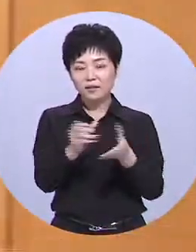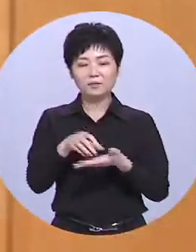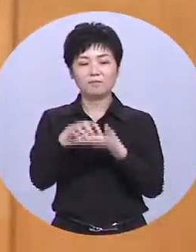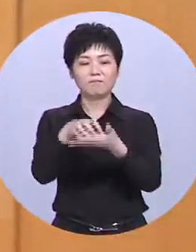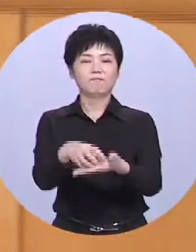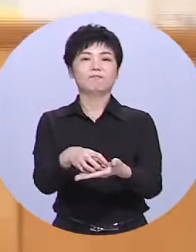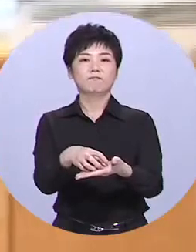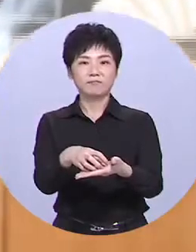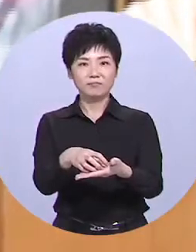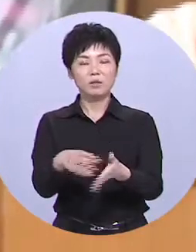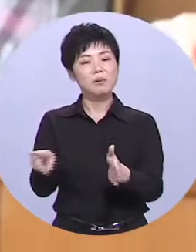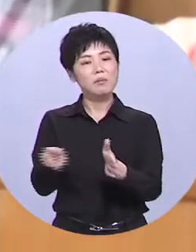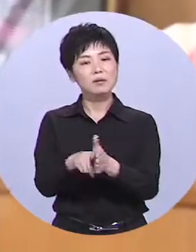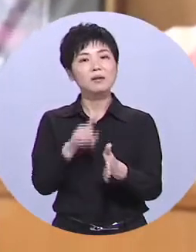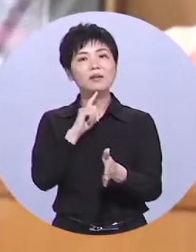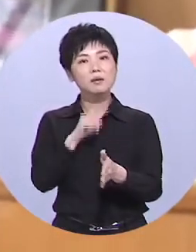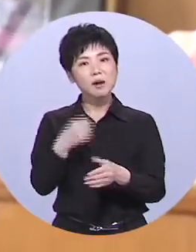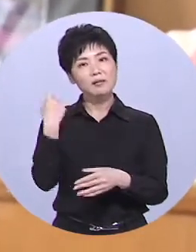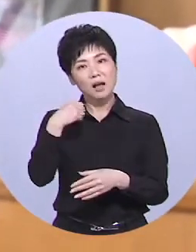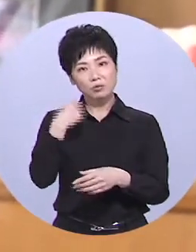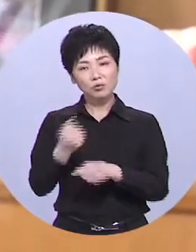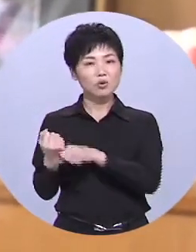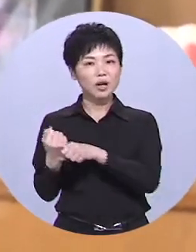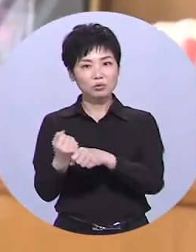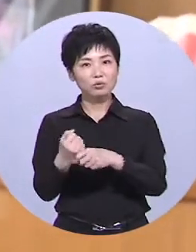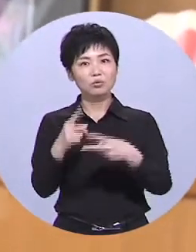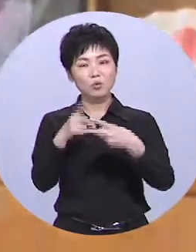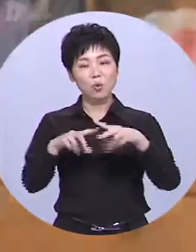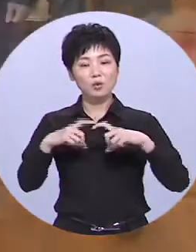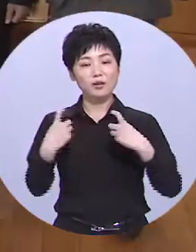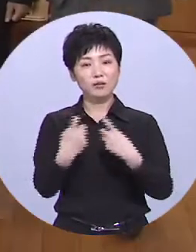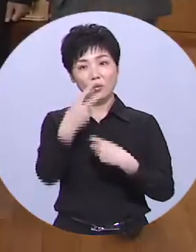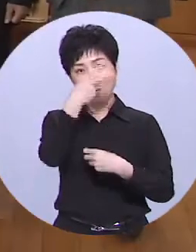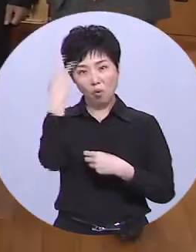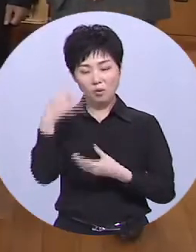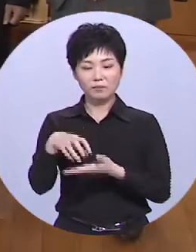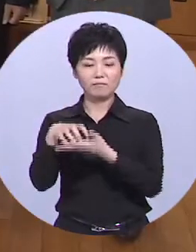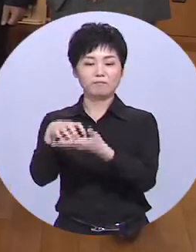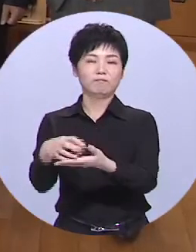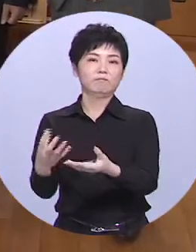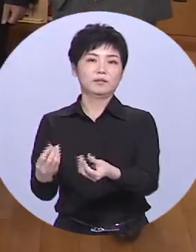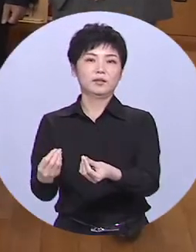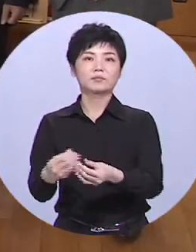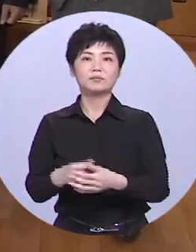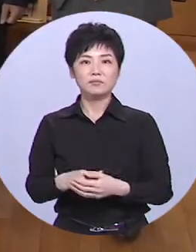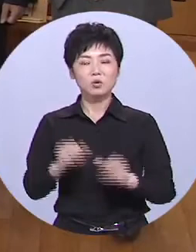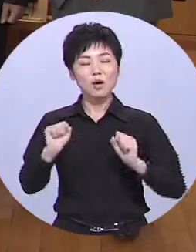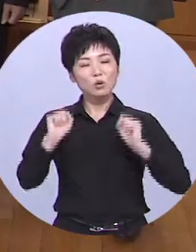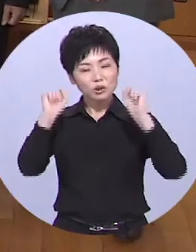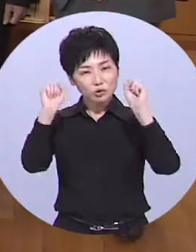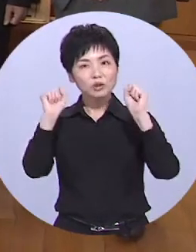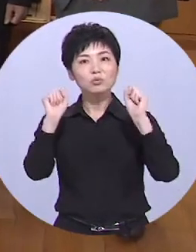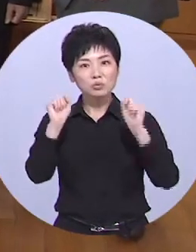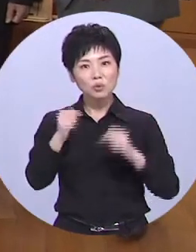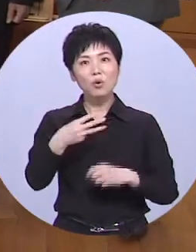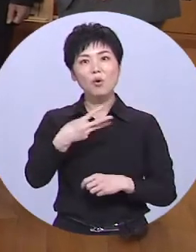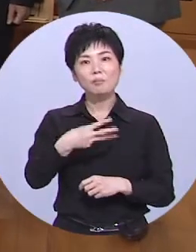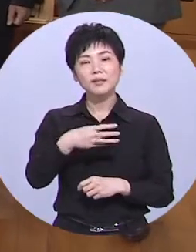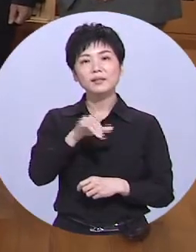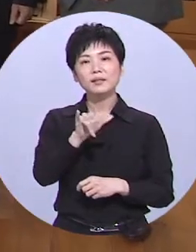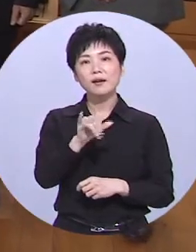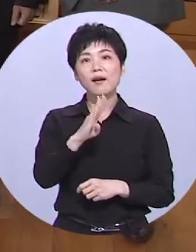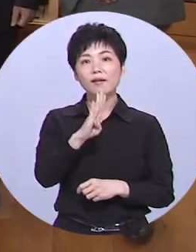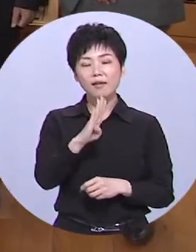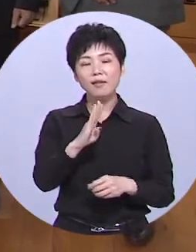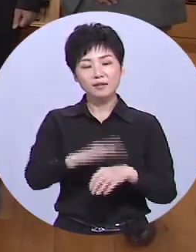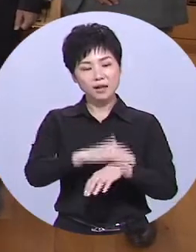で、これまでに夏の甲子園を制した花咲徳栄高校やウェイトリフティングの三宅博美選手ら